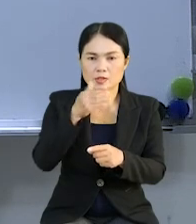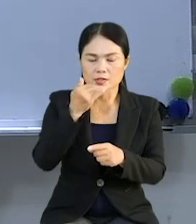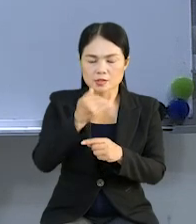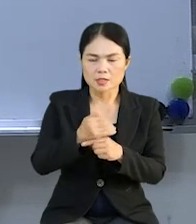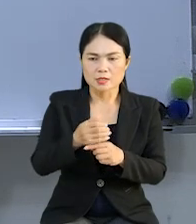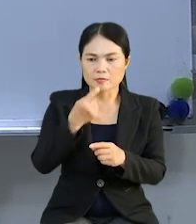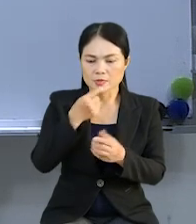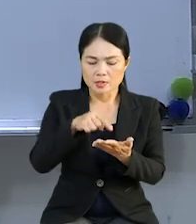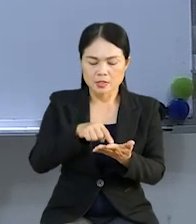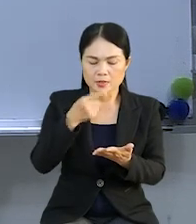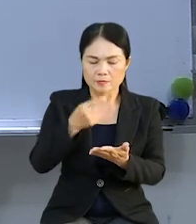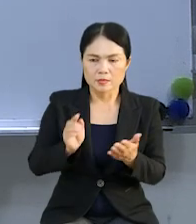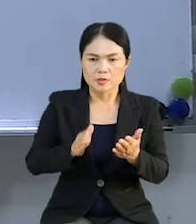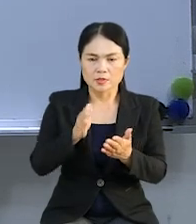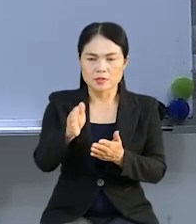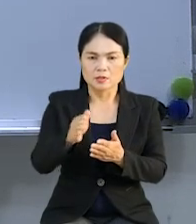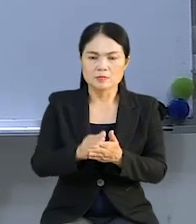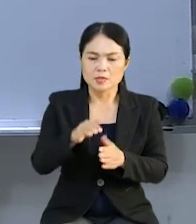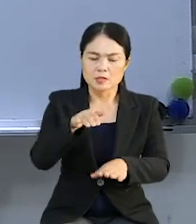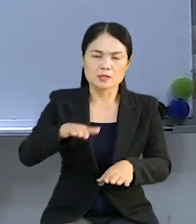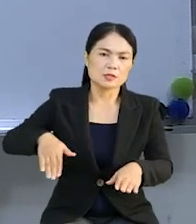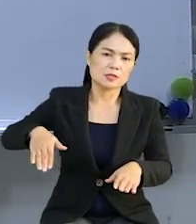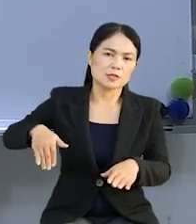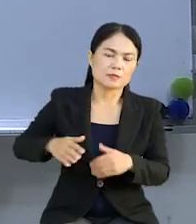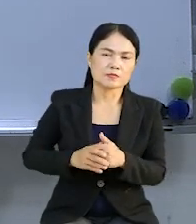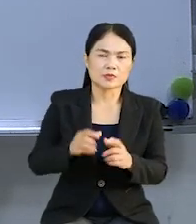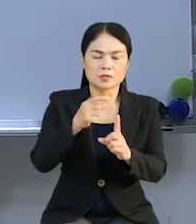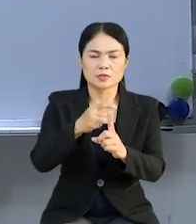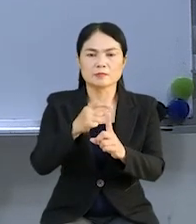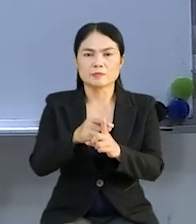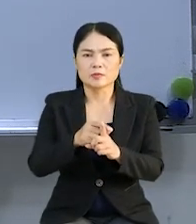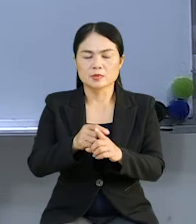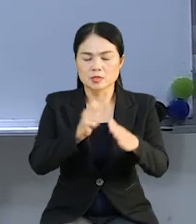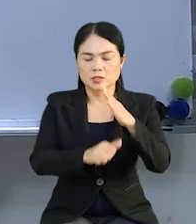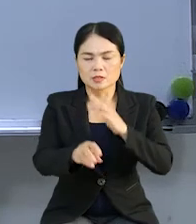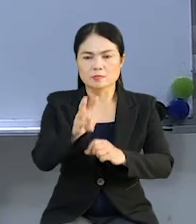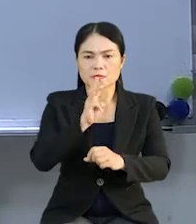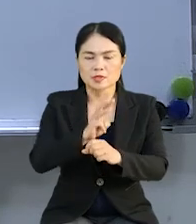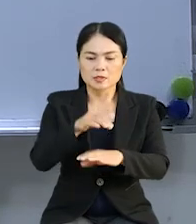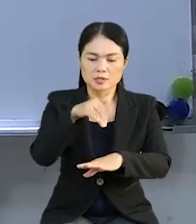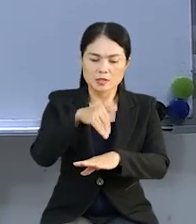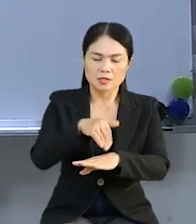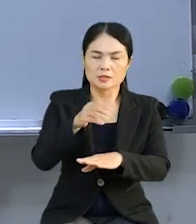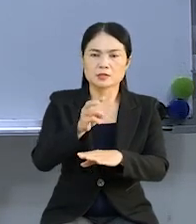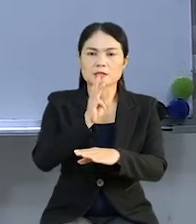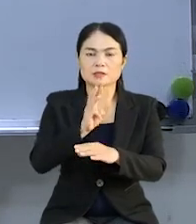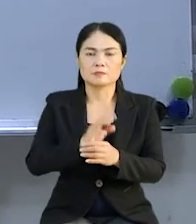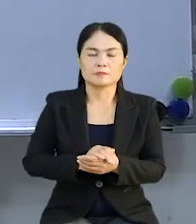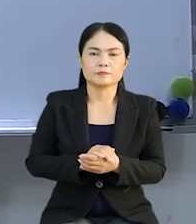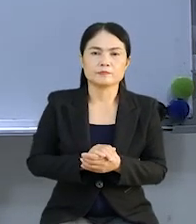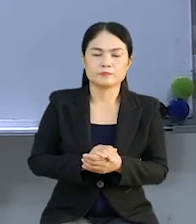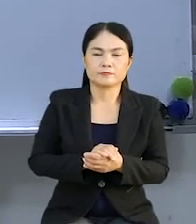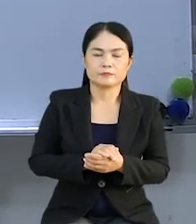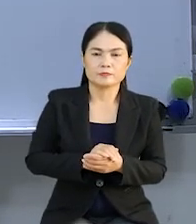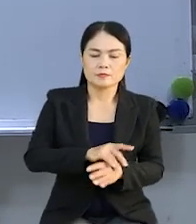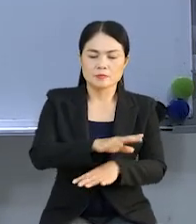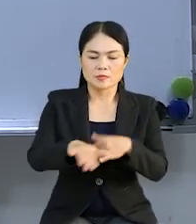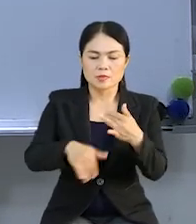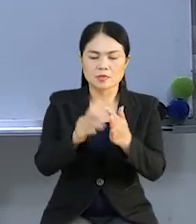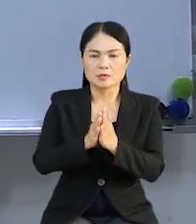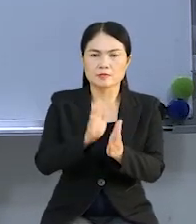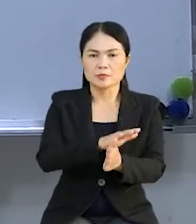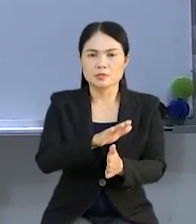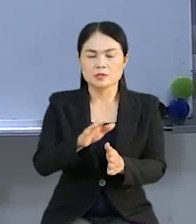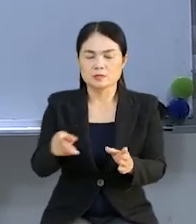ពាក្យទៅនឹងពាក្យឆាប់រហ័សគឺយឺតយ៉ាវពាក្យទៅនឹងពាក្យក្រោមទឹកគឺលើទឹកបាទអរគុណកូនទាំ